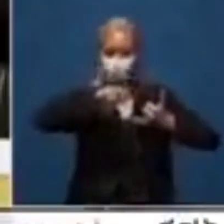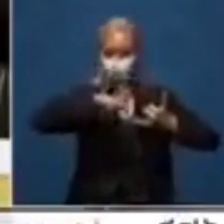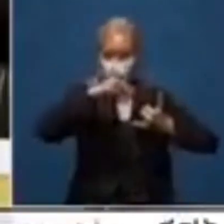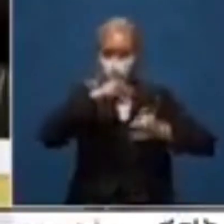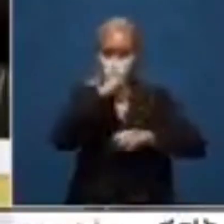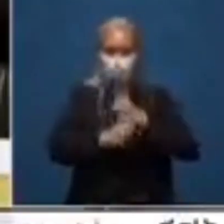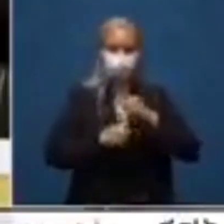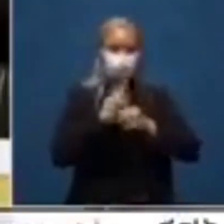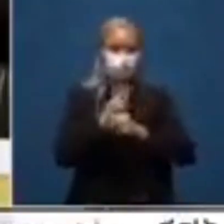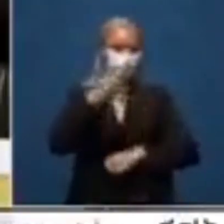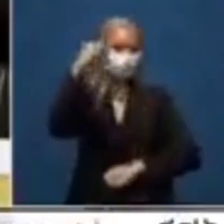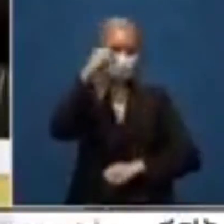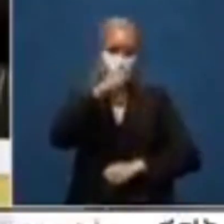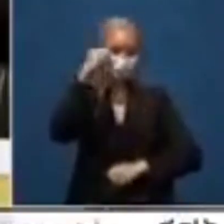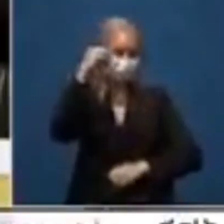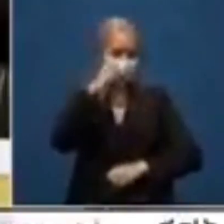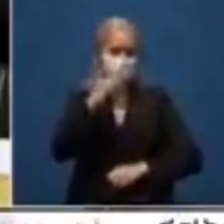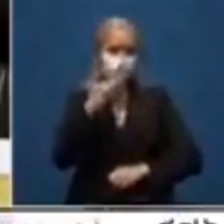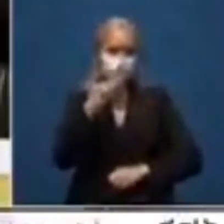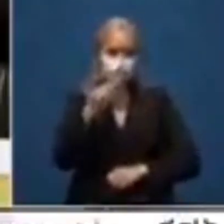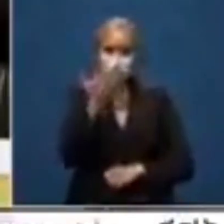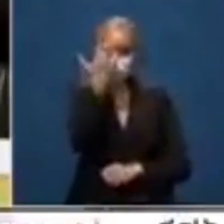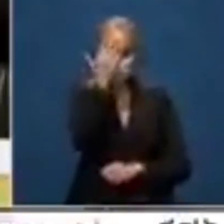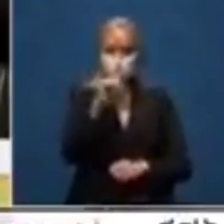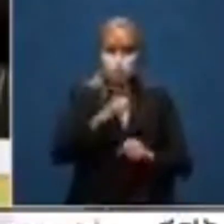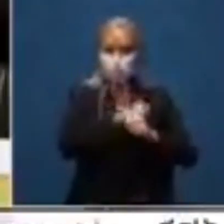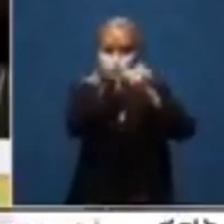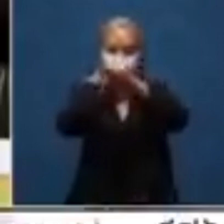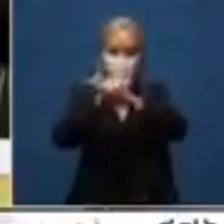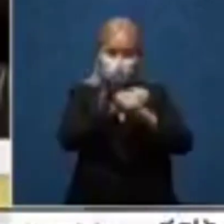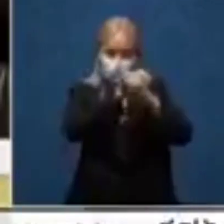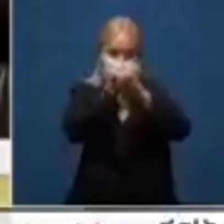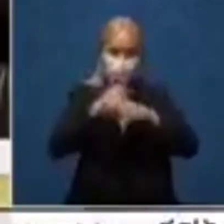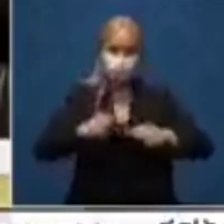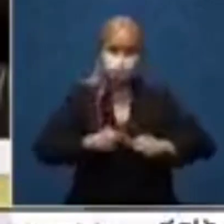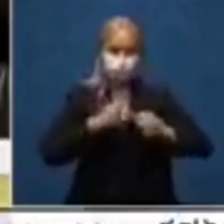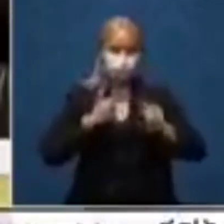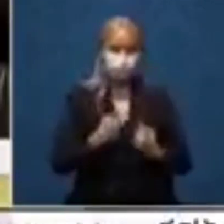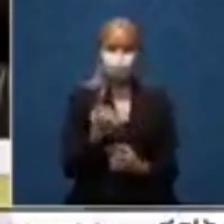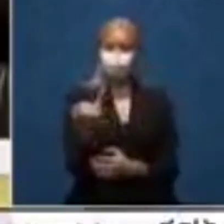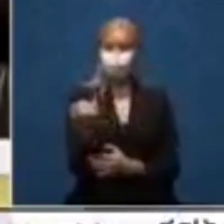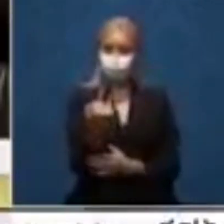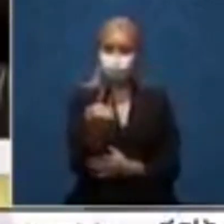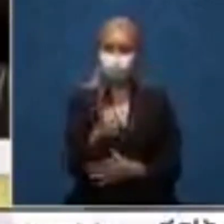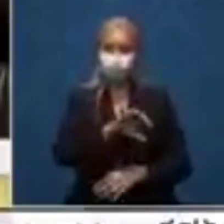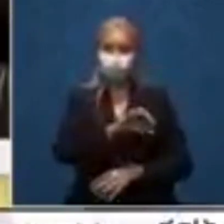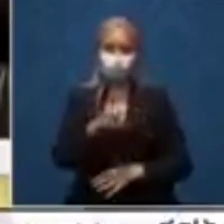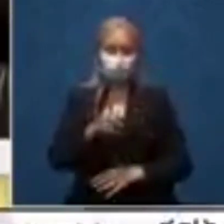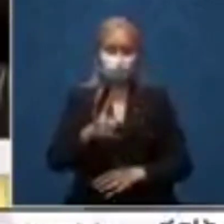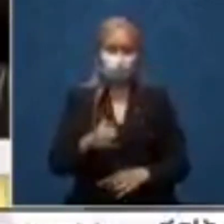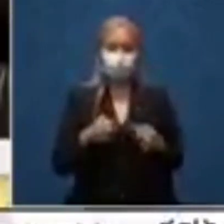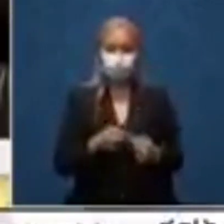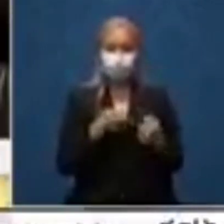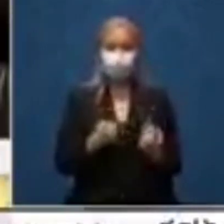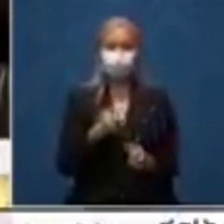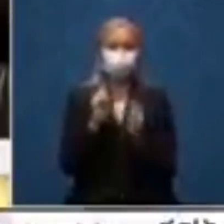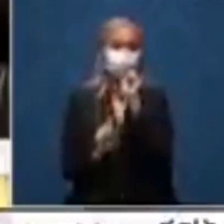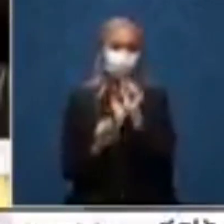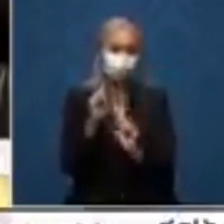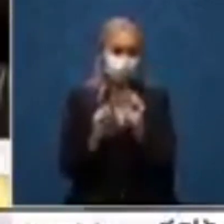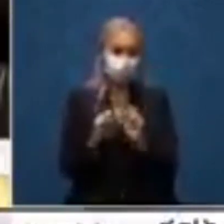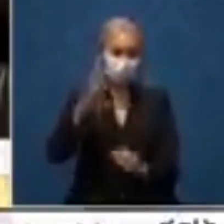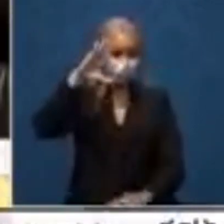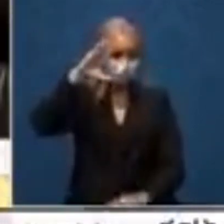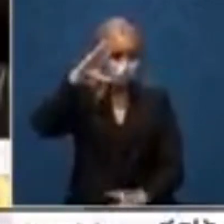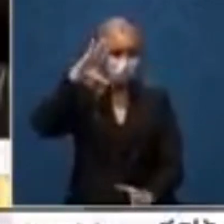ย่างสม่ำเสมอด้วยค่ะเพื่อไม่ให้ป้องกันไม่ให้เกิดเหตุแบบนี้อีกและการประเมินสุขภาพจิตนะคะไม่เฉพาะทหารตำรว